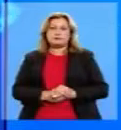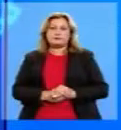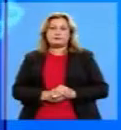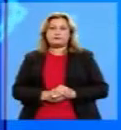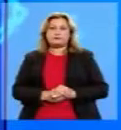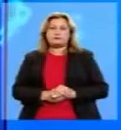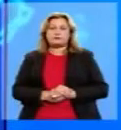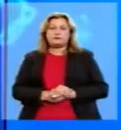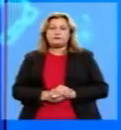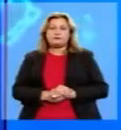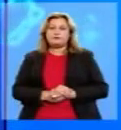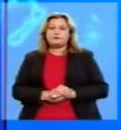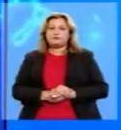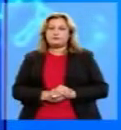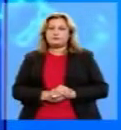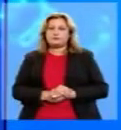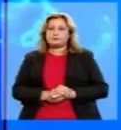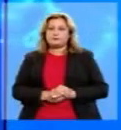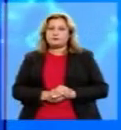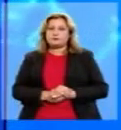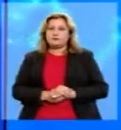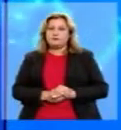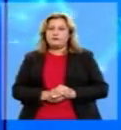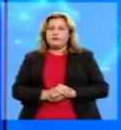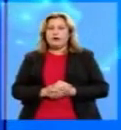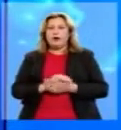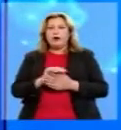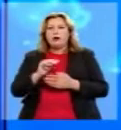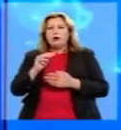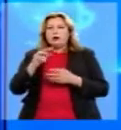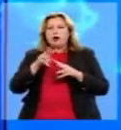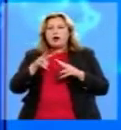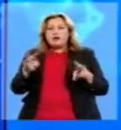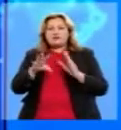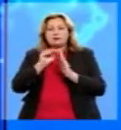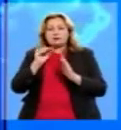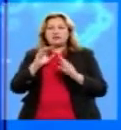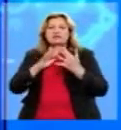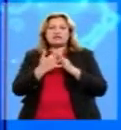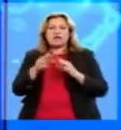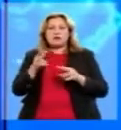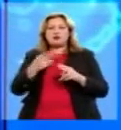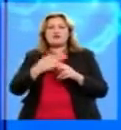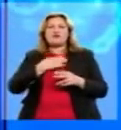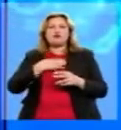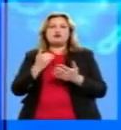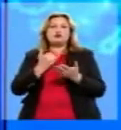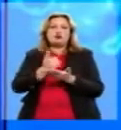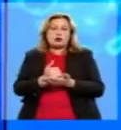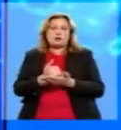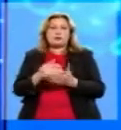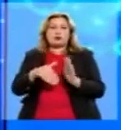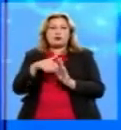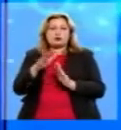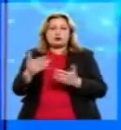Ауыл әкімдерін сайлау бұл маңызды қадам, бұл демократия. Ауыл әкімі халықпен жұмыс істейтін мемлекеттік қызметке болғандықтан оларға қойылатын